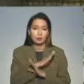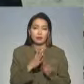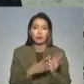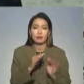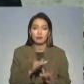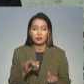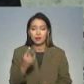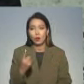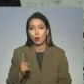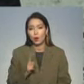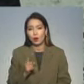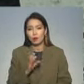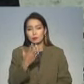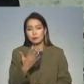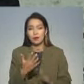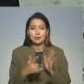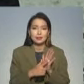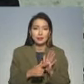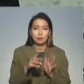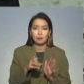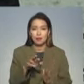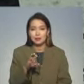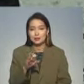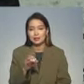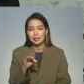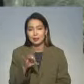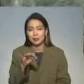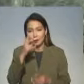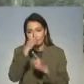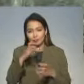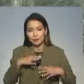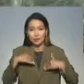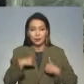1 охранник. С 5 по 7 мая в Сербии объявлен траур. Президент страны